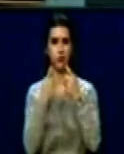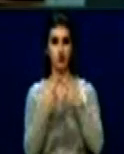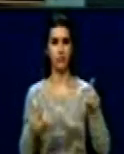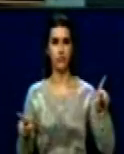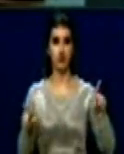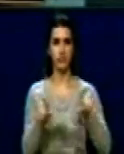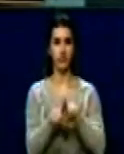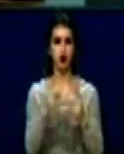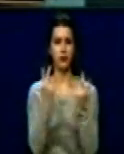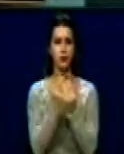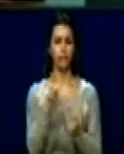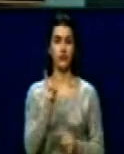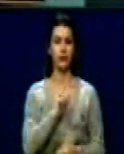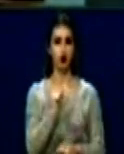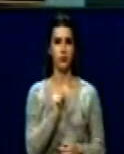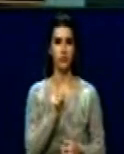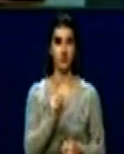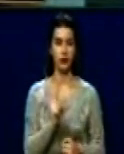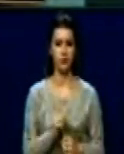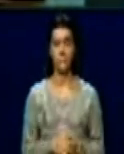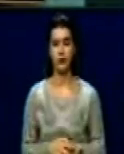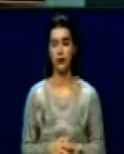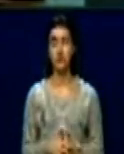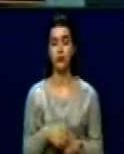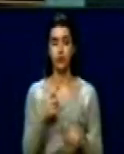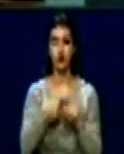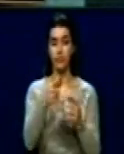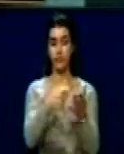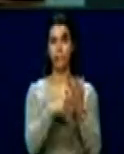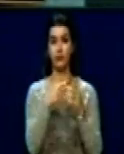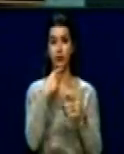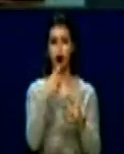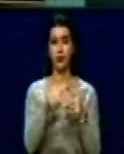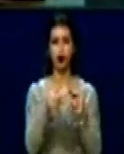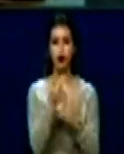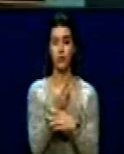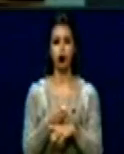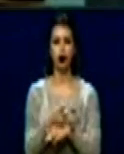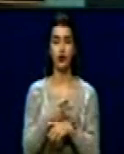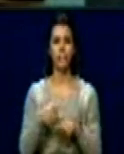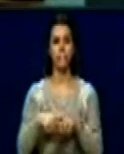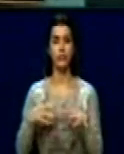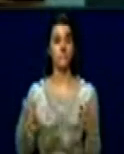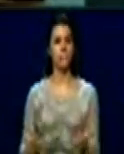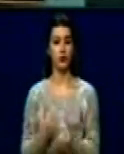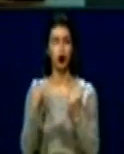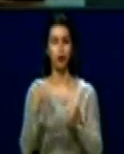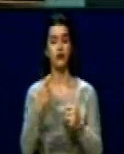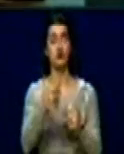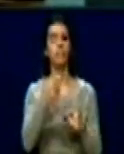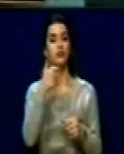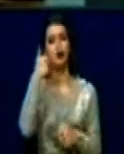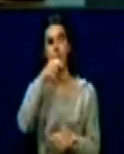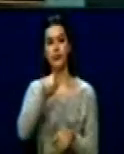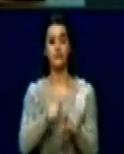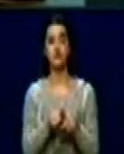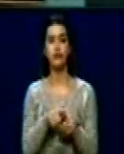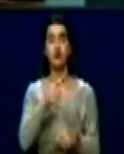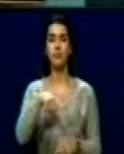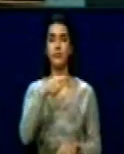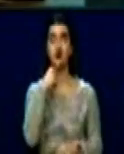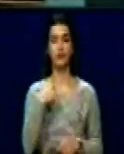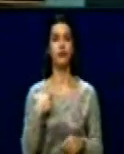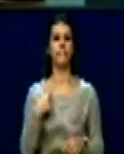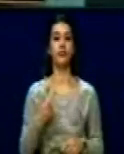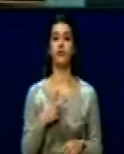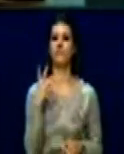krahasuar me shpëtimin nga humera. Dhe këtu shpëtimin nga humera po na servohet si progres,